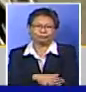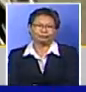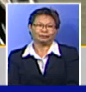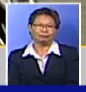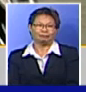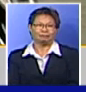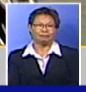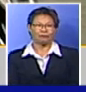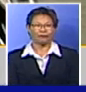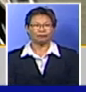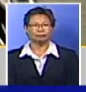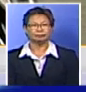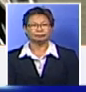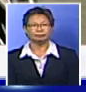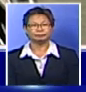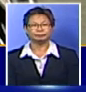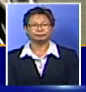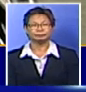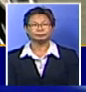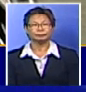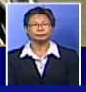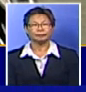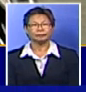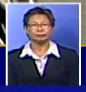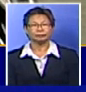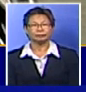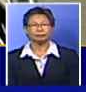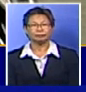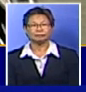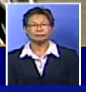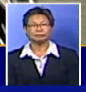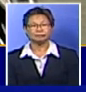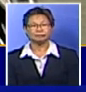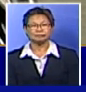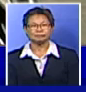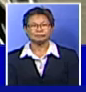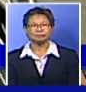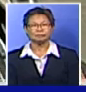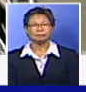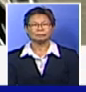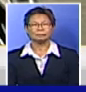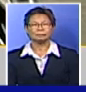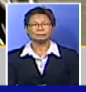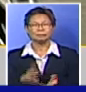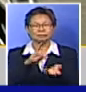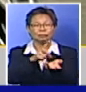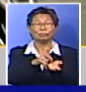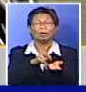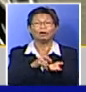Untuk haiwan itu di bawah Jabatan Veterinary, dan veterinary mereka pun